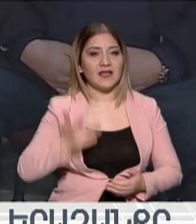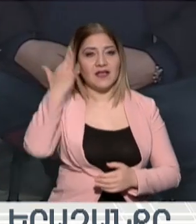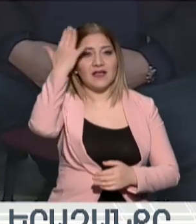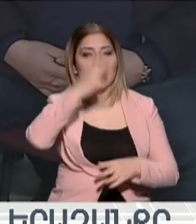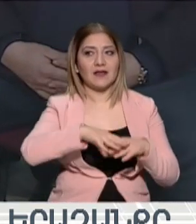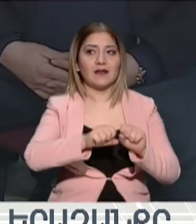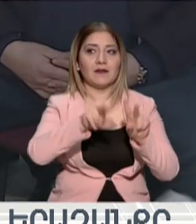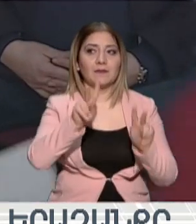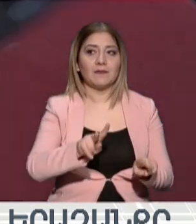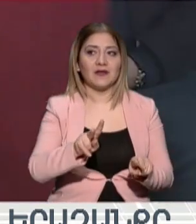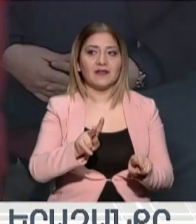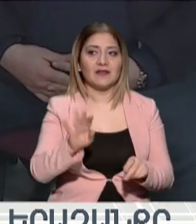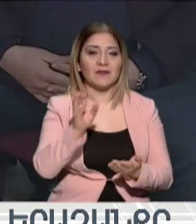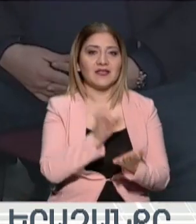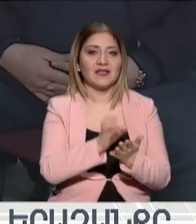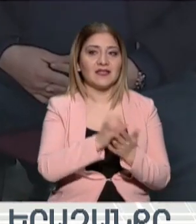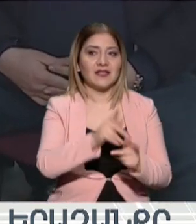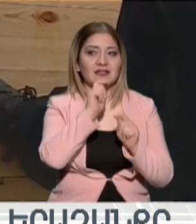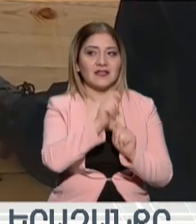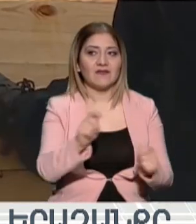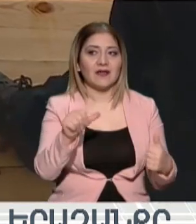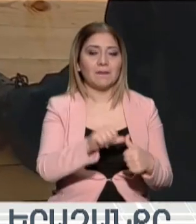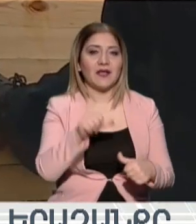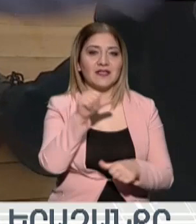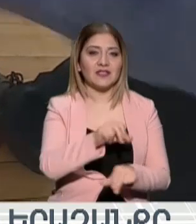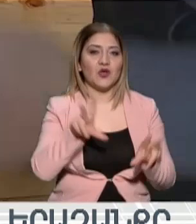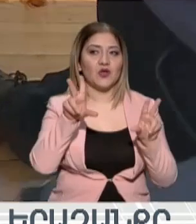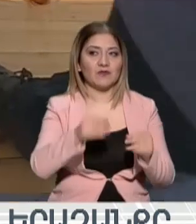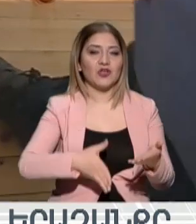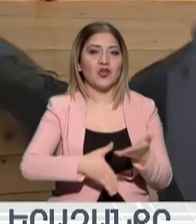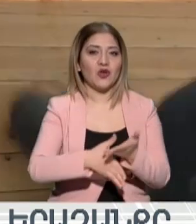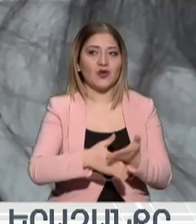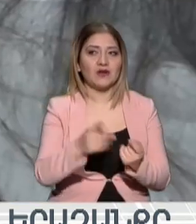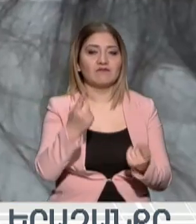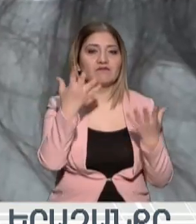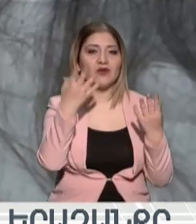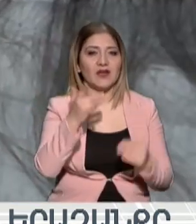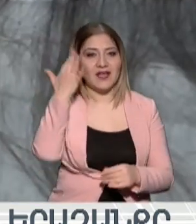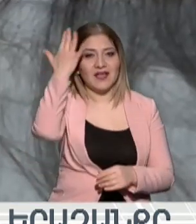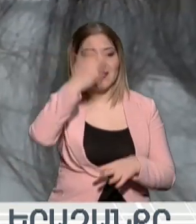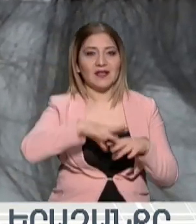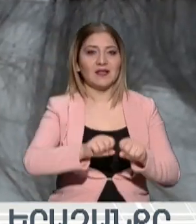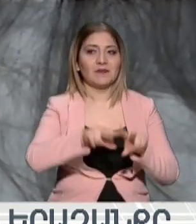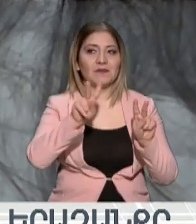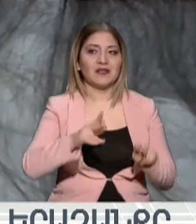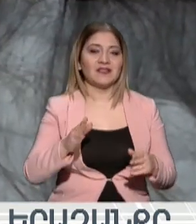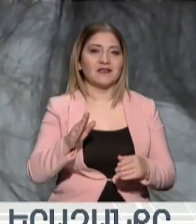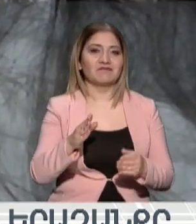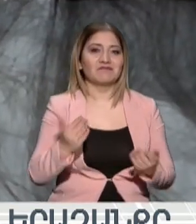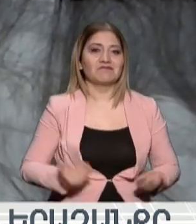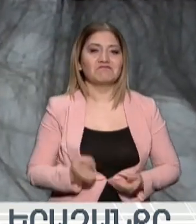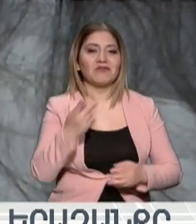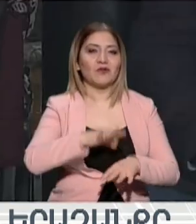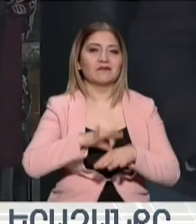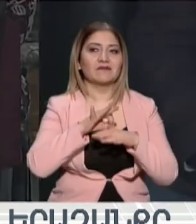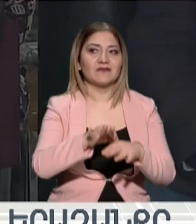երազանքի մասնագիտության ճանապարհ տանող նվեր գրքերից բացի խոստանում են, կօգնեն մեկ օր իրենց երազանքի մասնագիտությամբ ապրել։